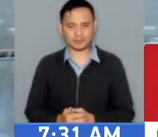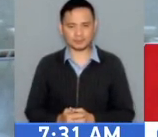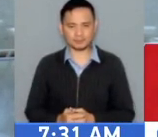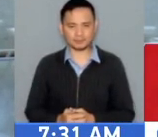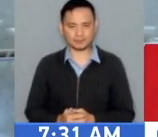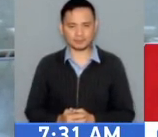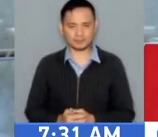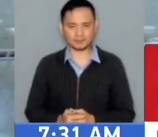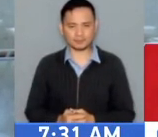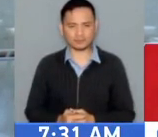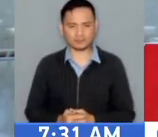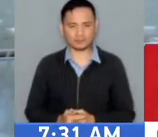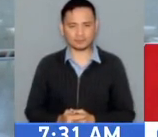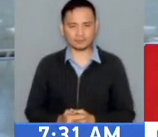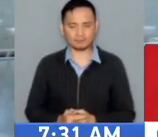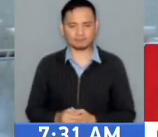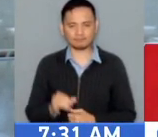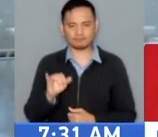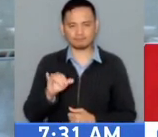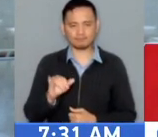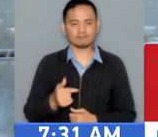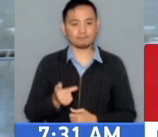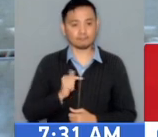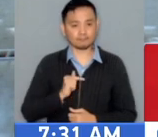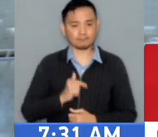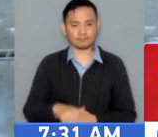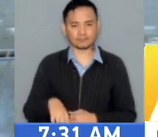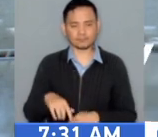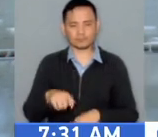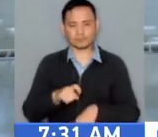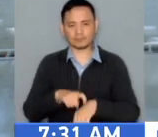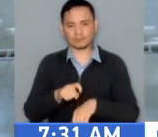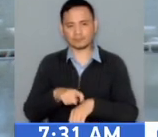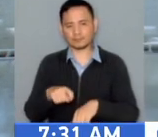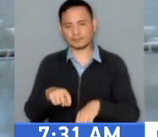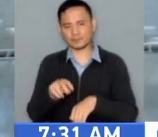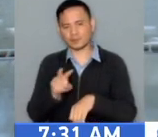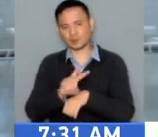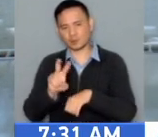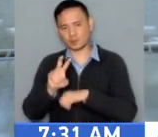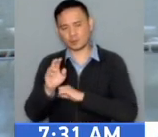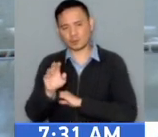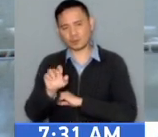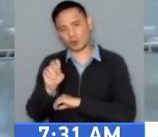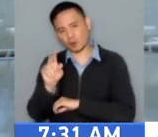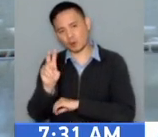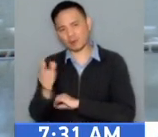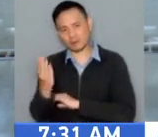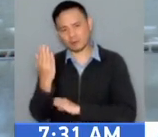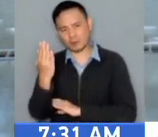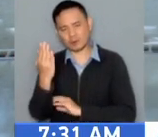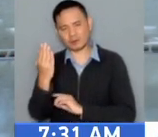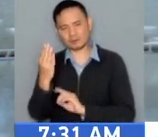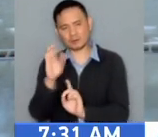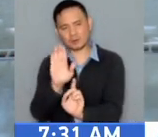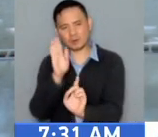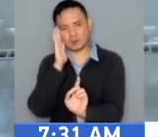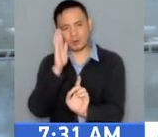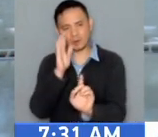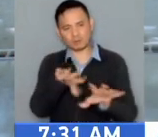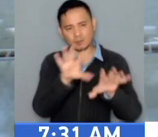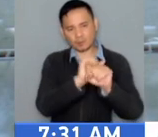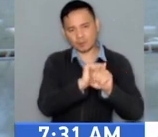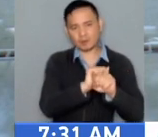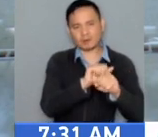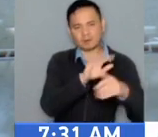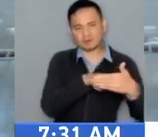Samantala, Susan, alas 12 ng tanghali matatapos yung klase ng mga nasa morning shift. Yan po yung mga sa kinder, grade 2, 4 at 6. Habang